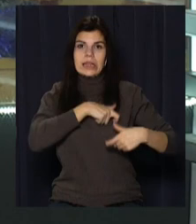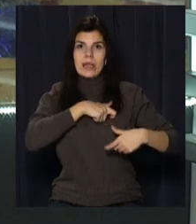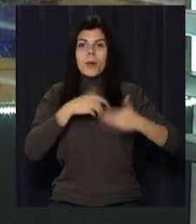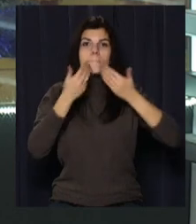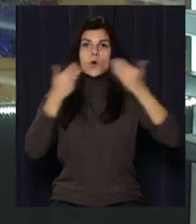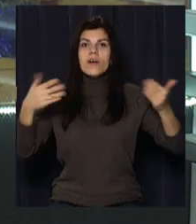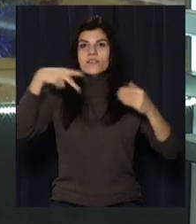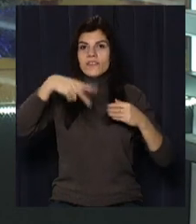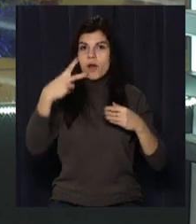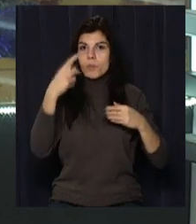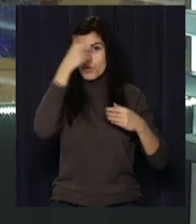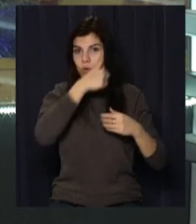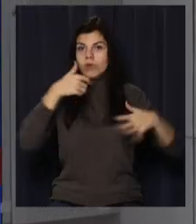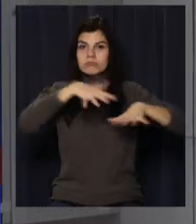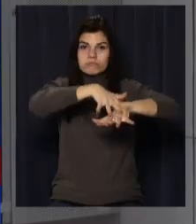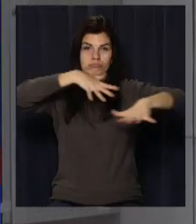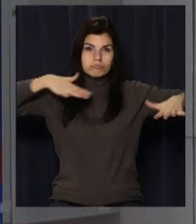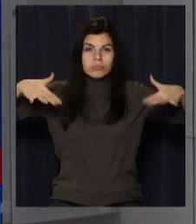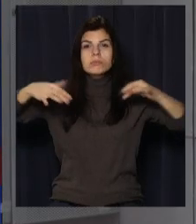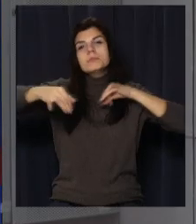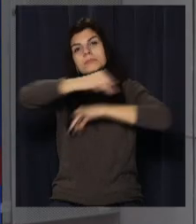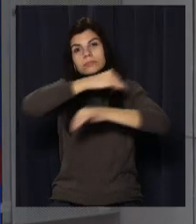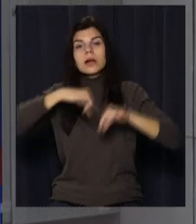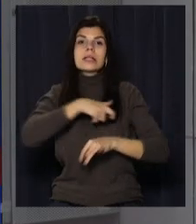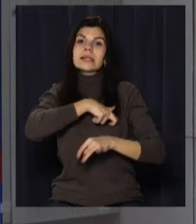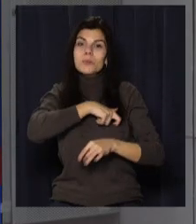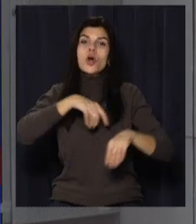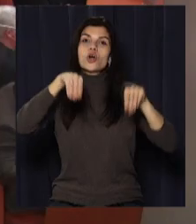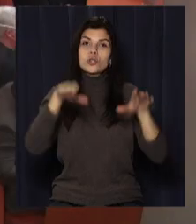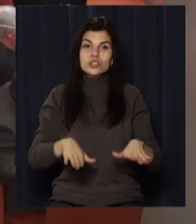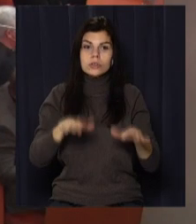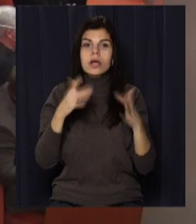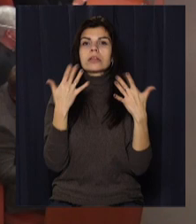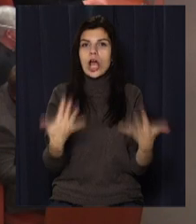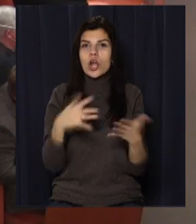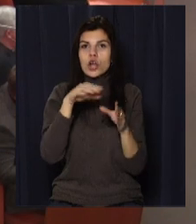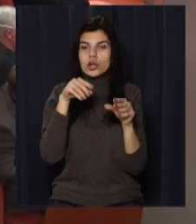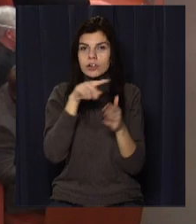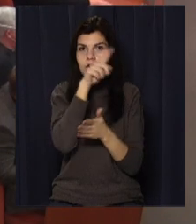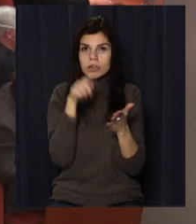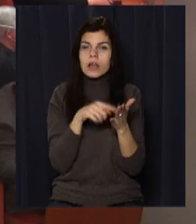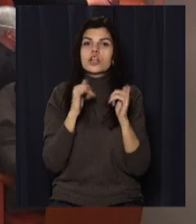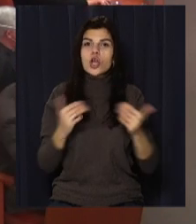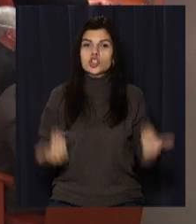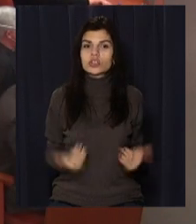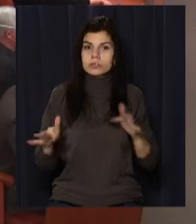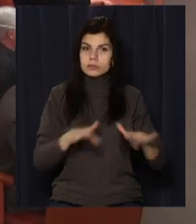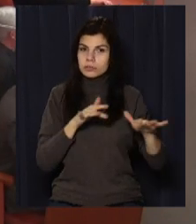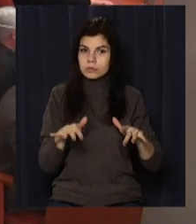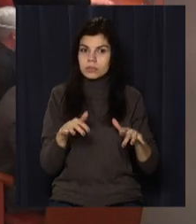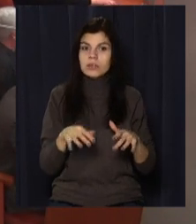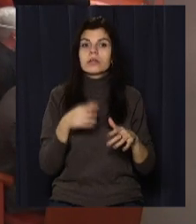році. На засіданні депутати ухвалили низку рішень, важливих для життєдіяльності міста. Зокрема, вирішили виставити